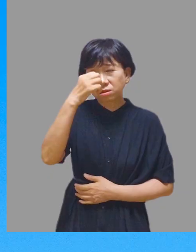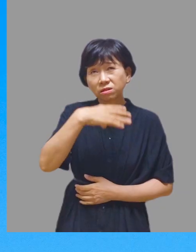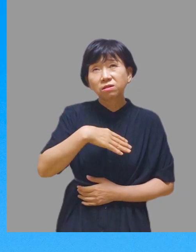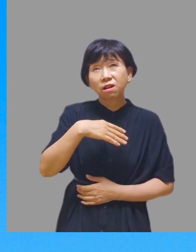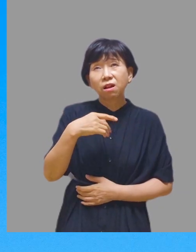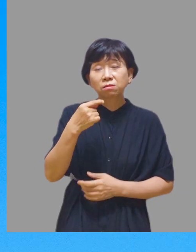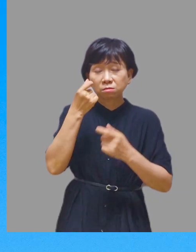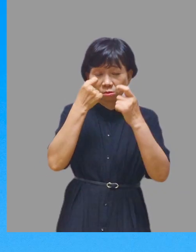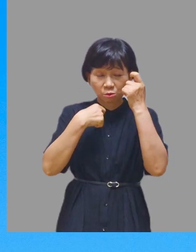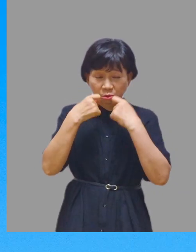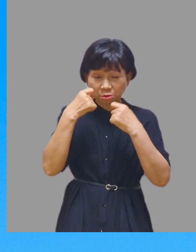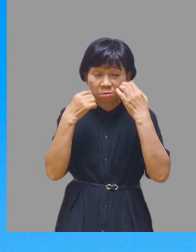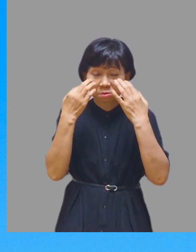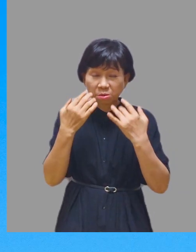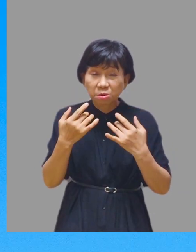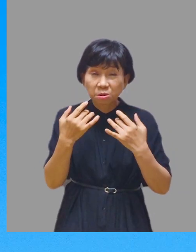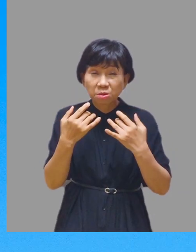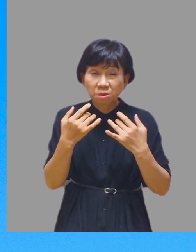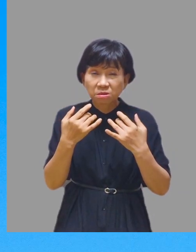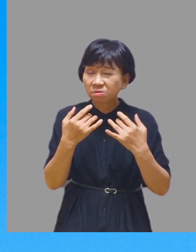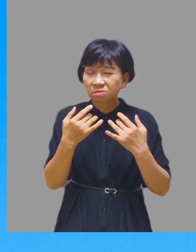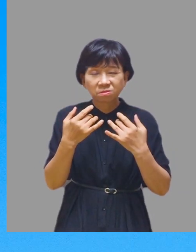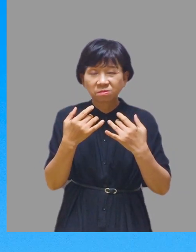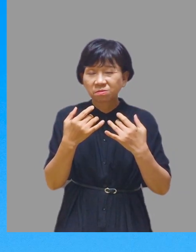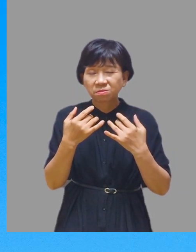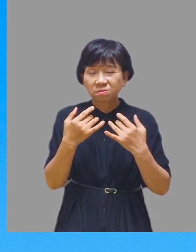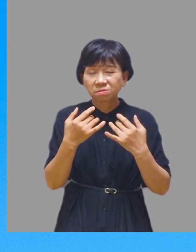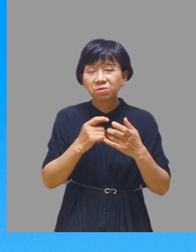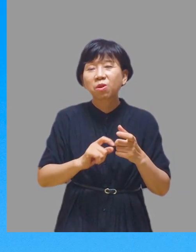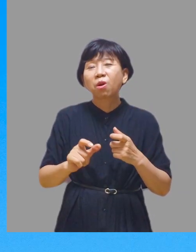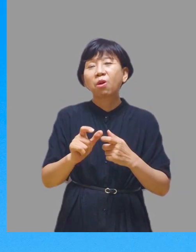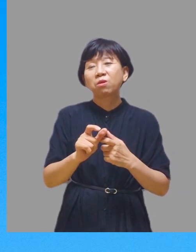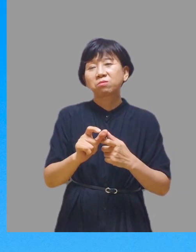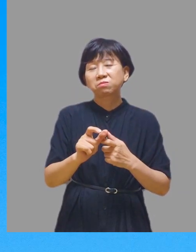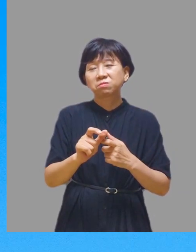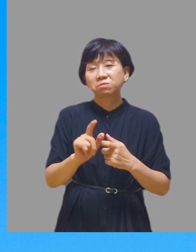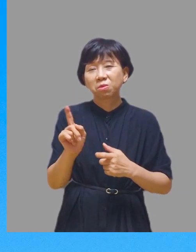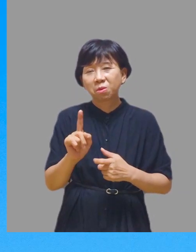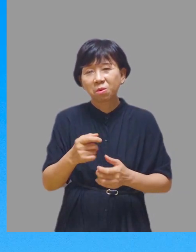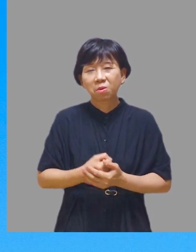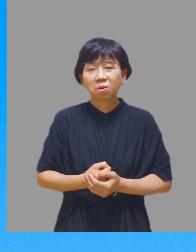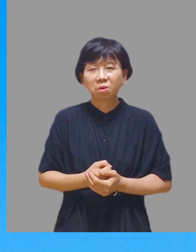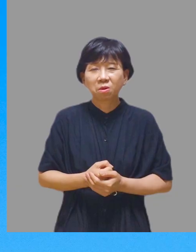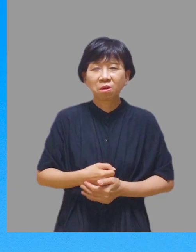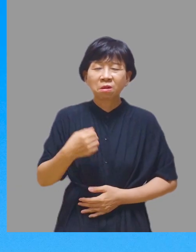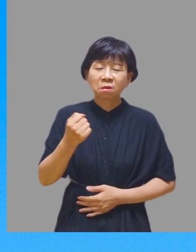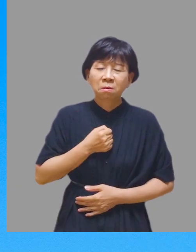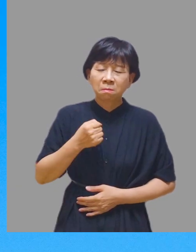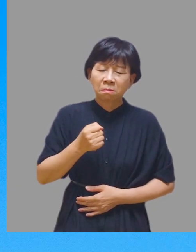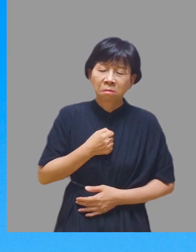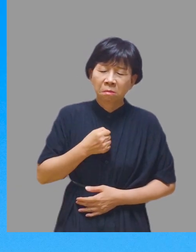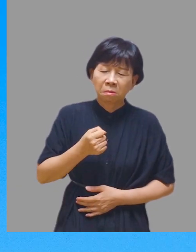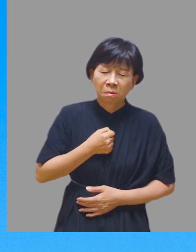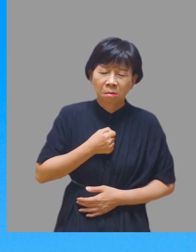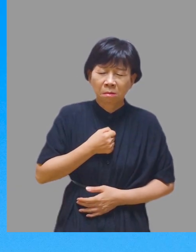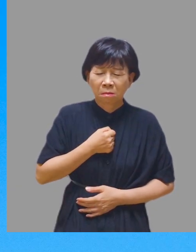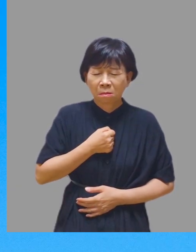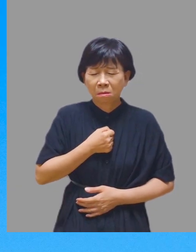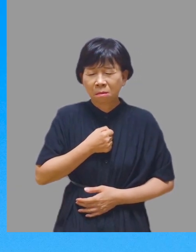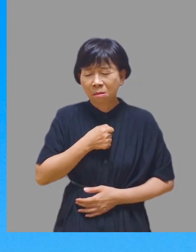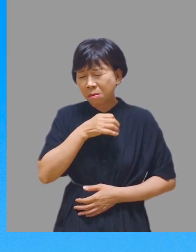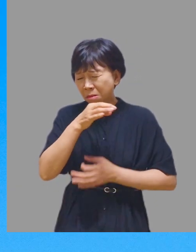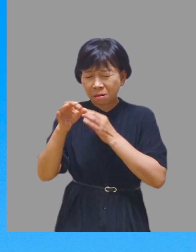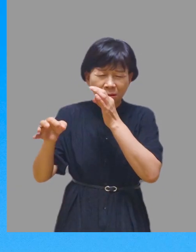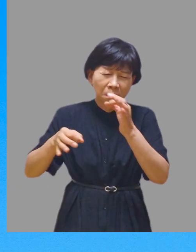몇 방울 흘렸다, 이런 의미가 아니에요. 여기서 우시면은요, 통곡하다라는 단어입니다.